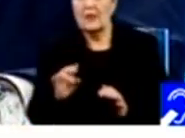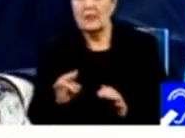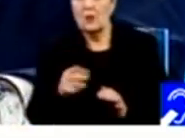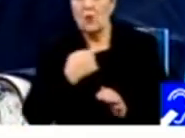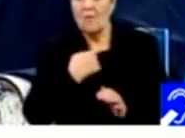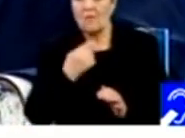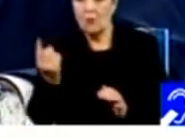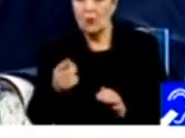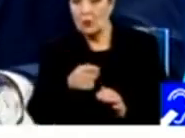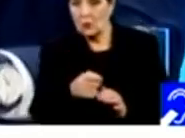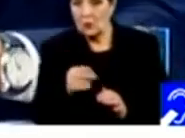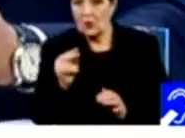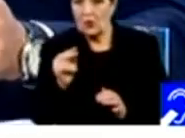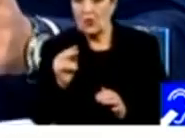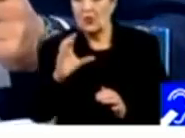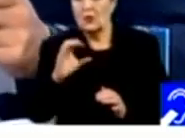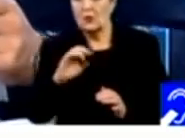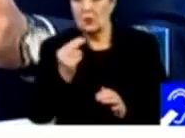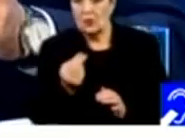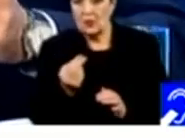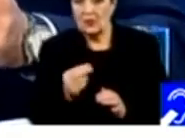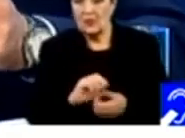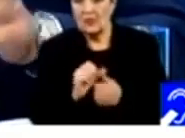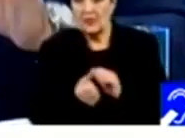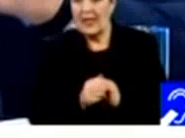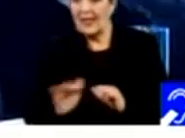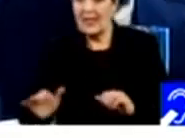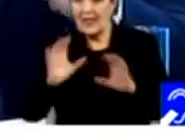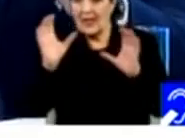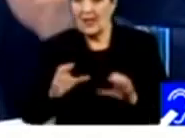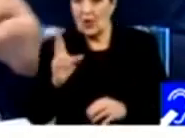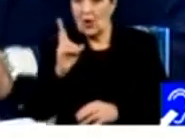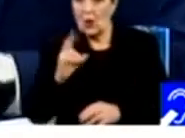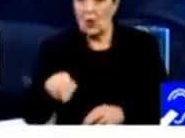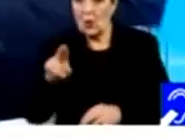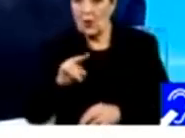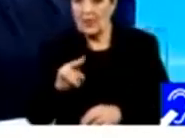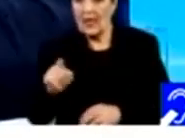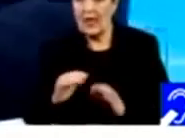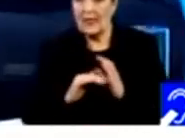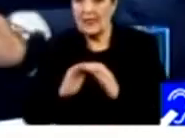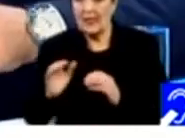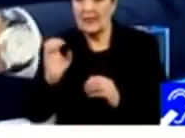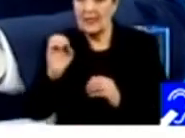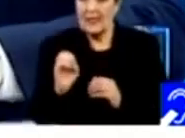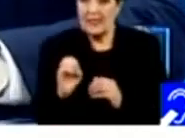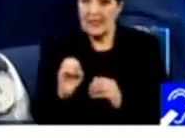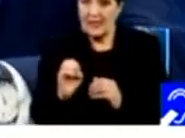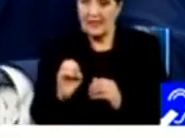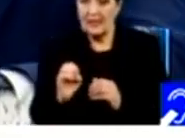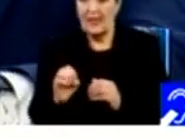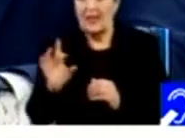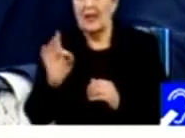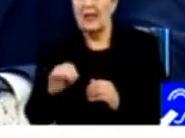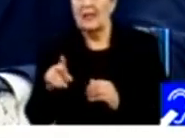cu votul socialiștilor. Concret, se modifică ilegal codul IES special al terenului în IER, destinație